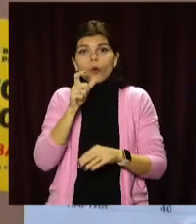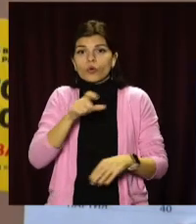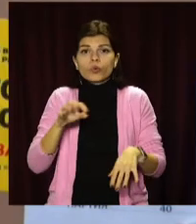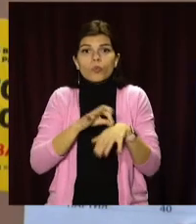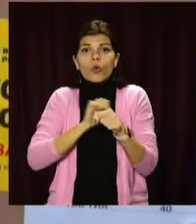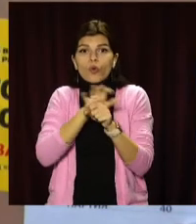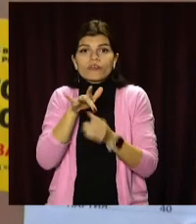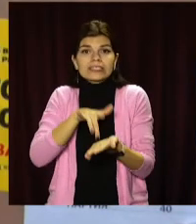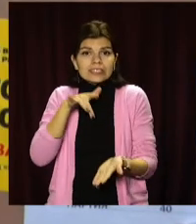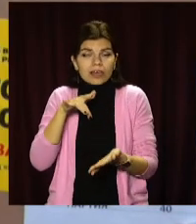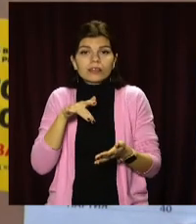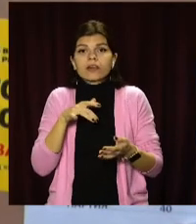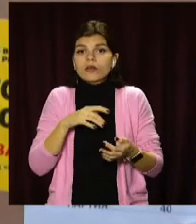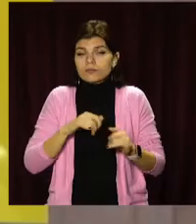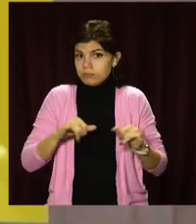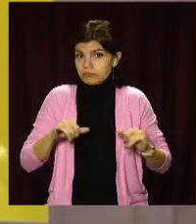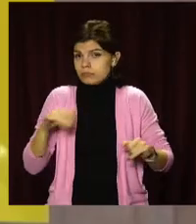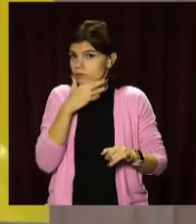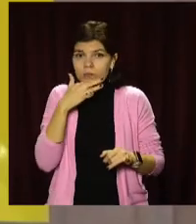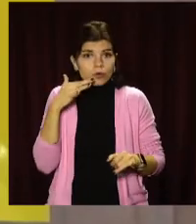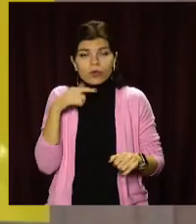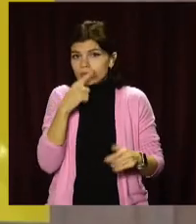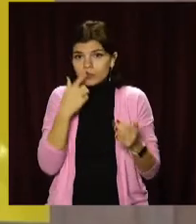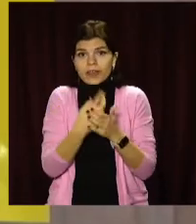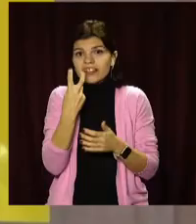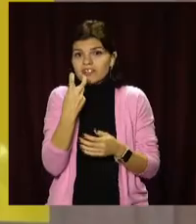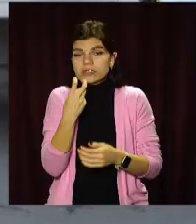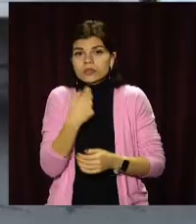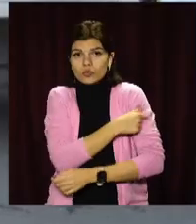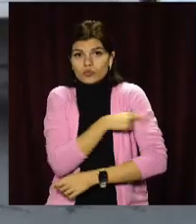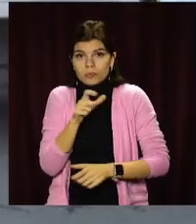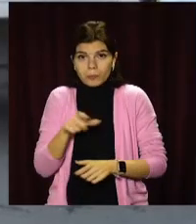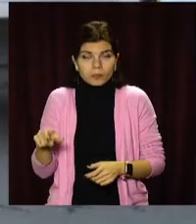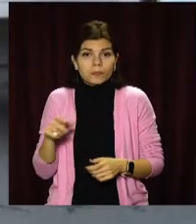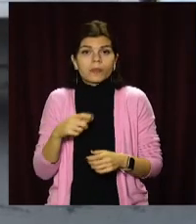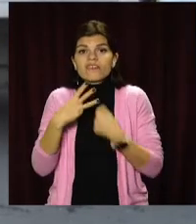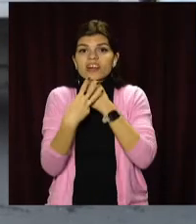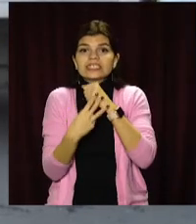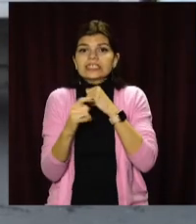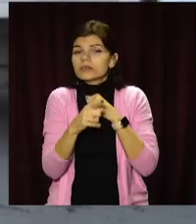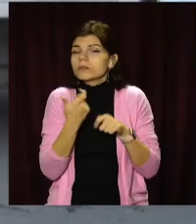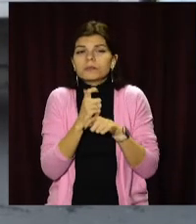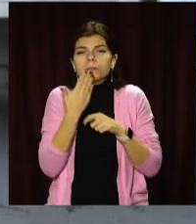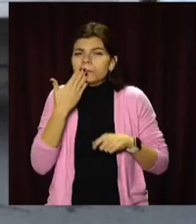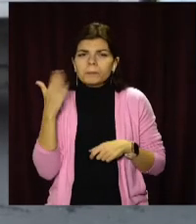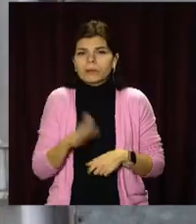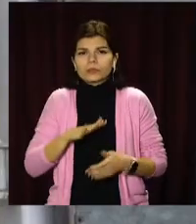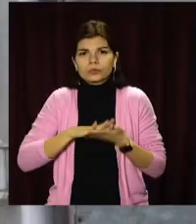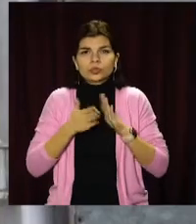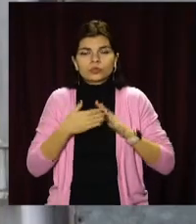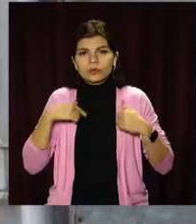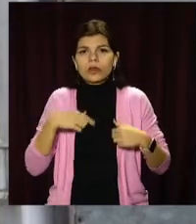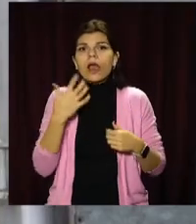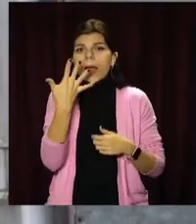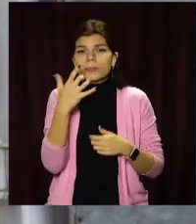у ковід-центрі невпинно зростає. Зараз тут майже 200 пацієнтів. 18 із них у критичному стані, п'ятеро вже